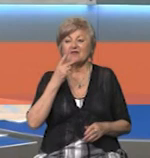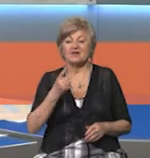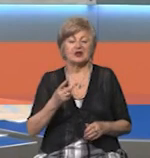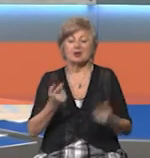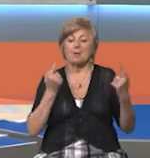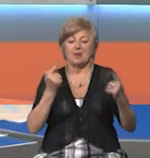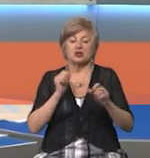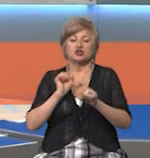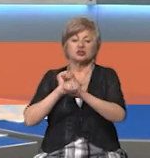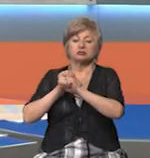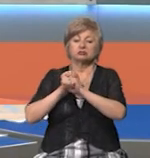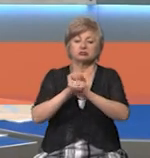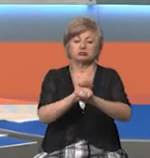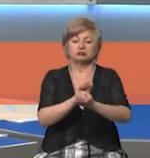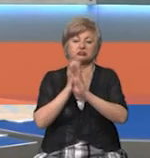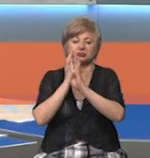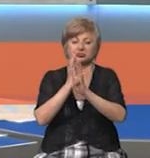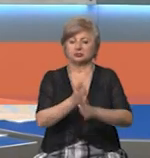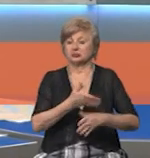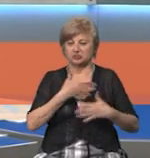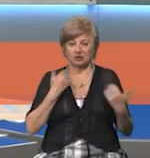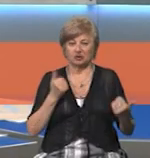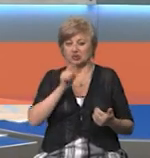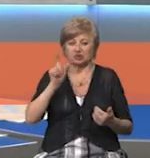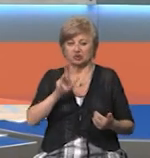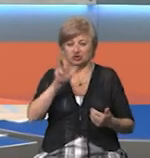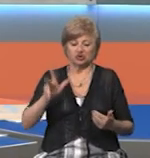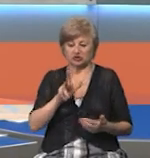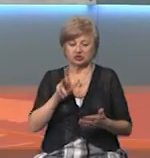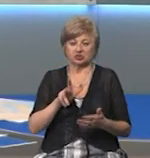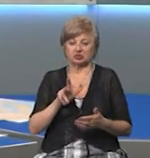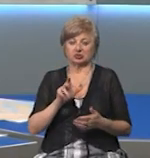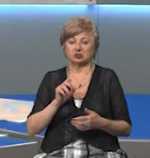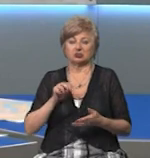заторів немає, такого, щоб там люди по 3-4 години стояли.